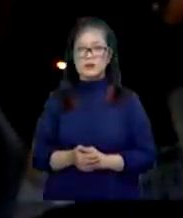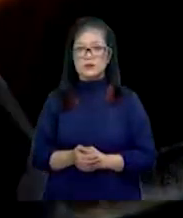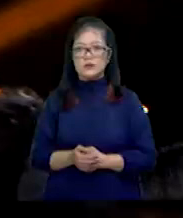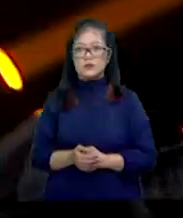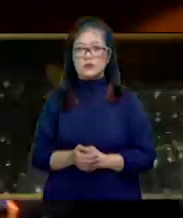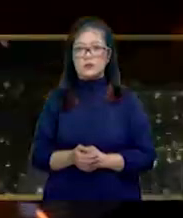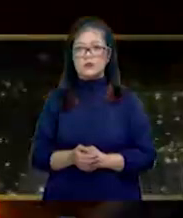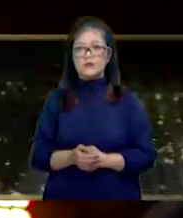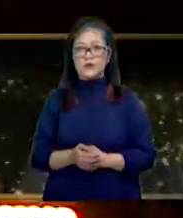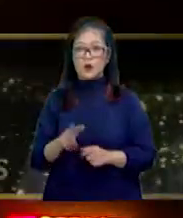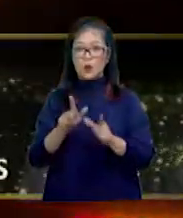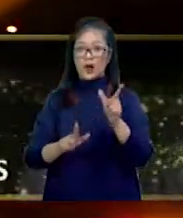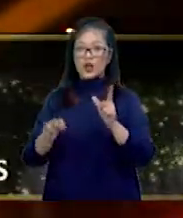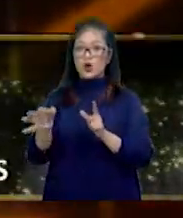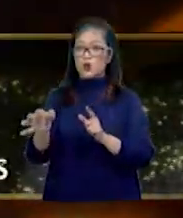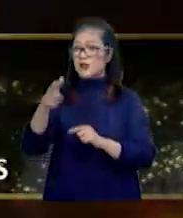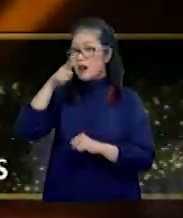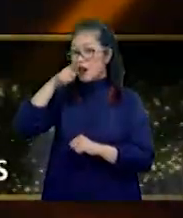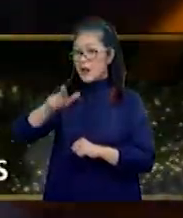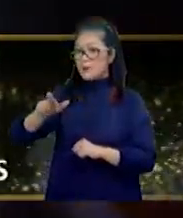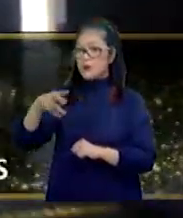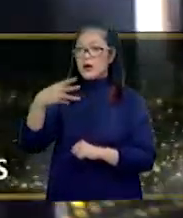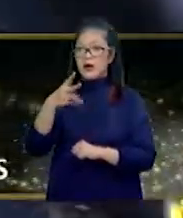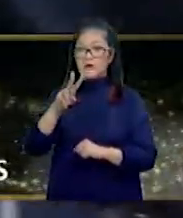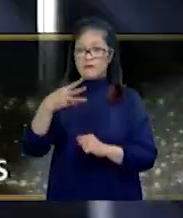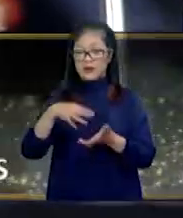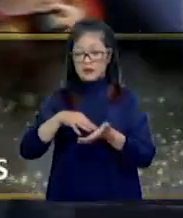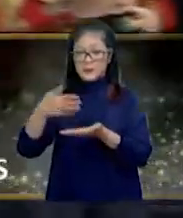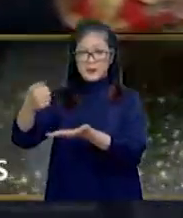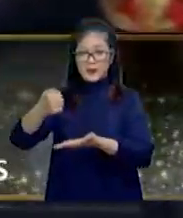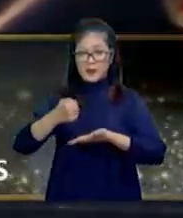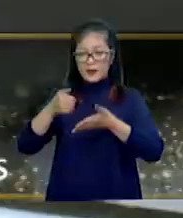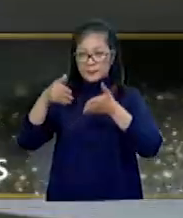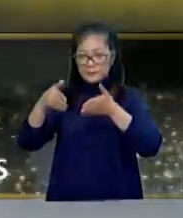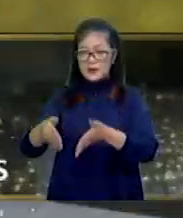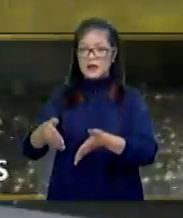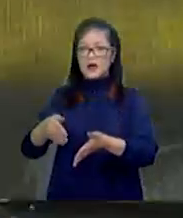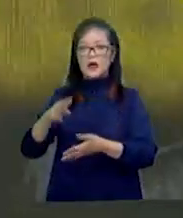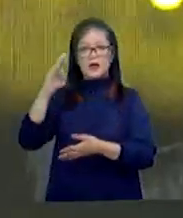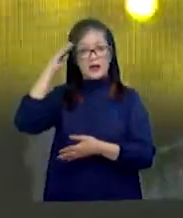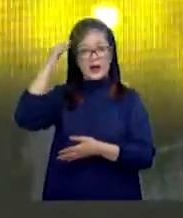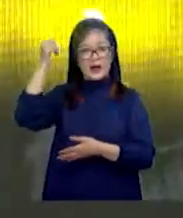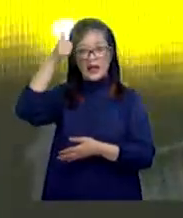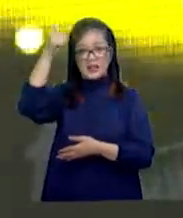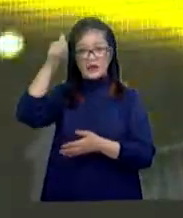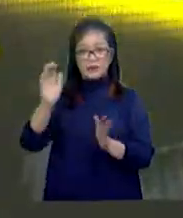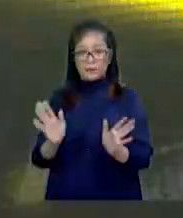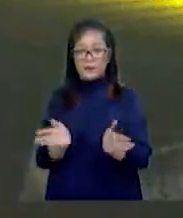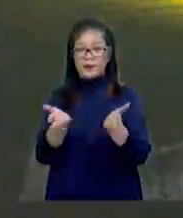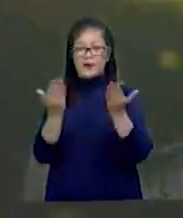Salah satunya Wali Kota Lampung, Evan Dwiana, yang menerima penghargaan kategori Excellent Integrated SMES Development